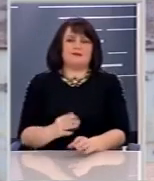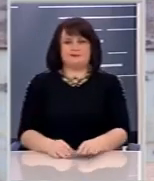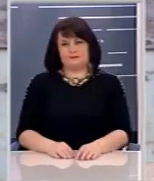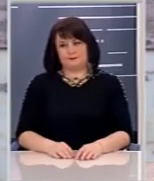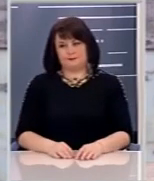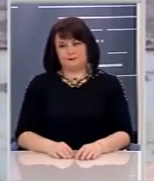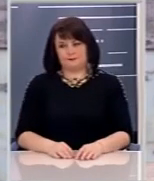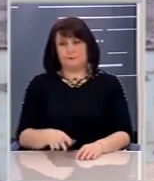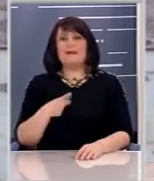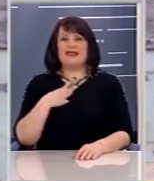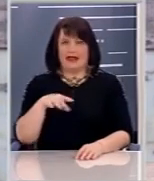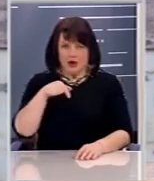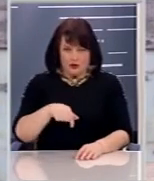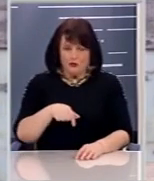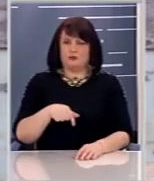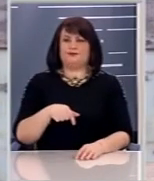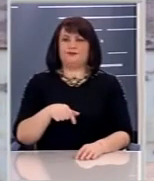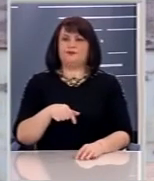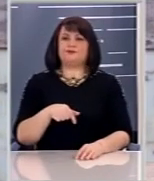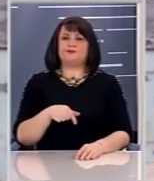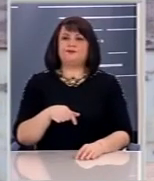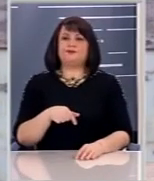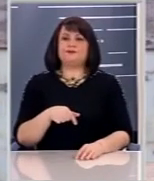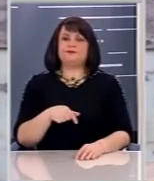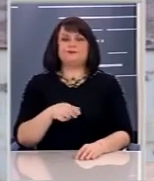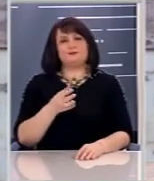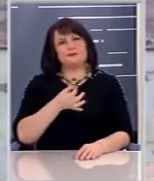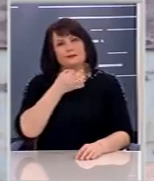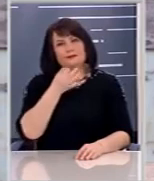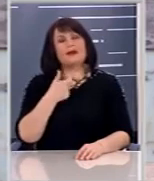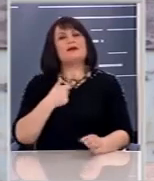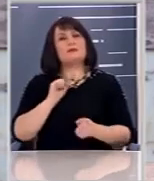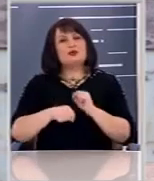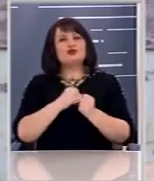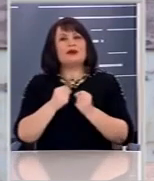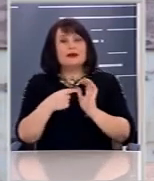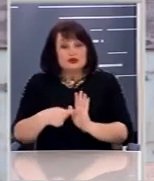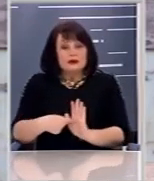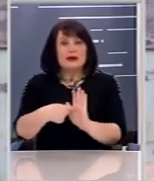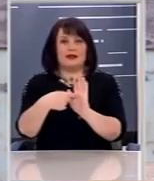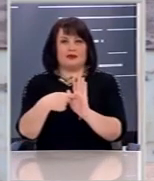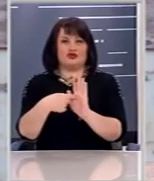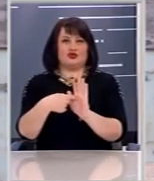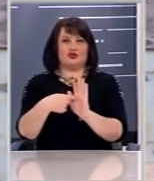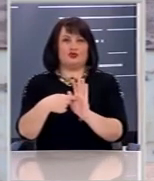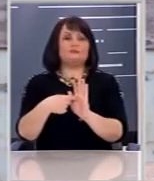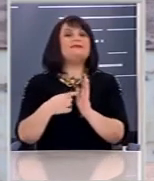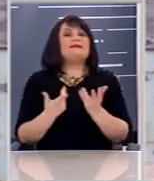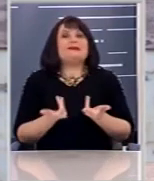λοιπόν σε αυτό το σημείο να προσπαθήσω να αναδείξω αυτά